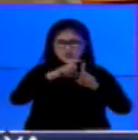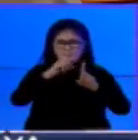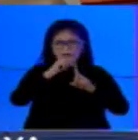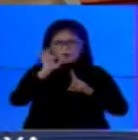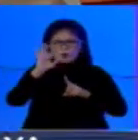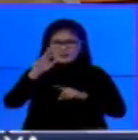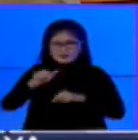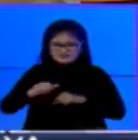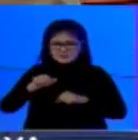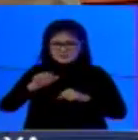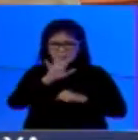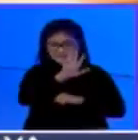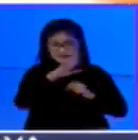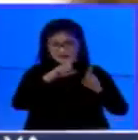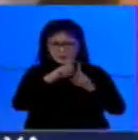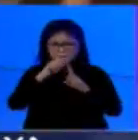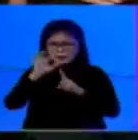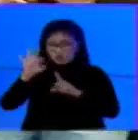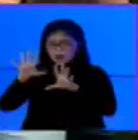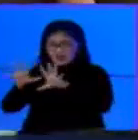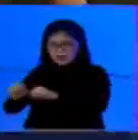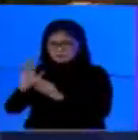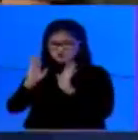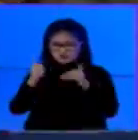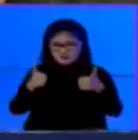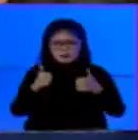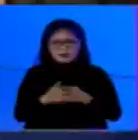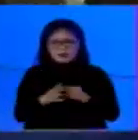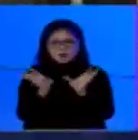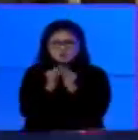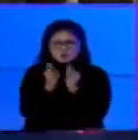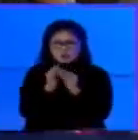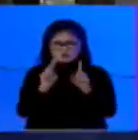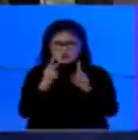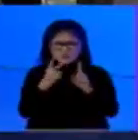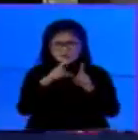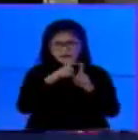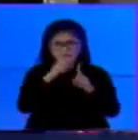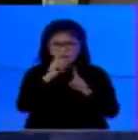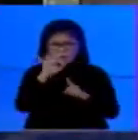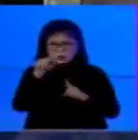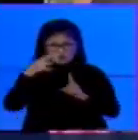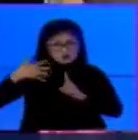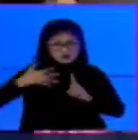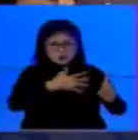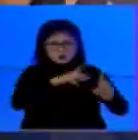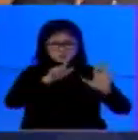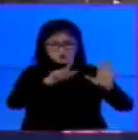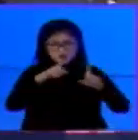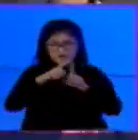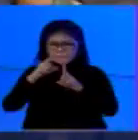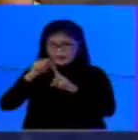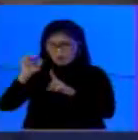ada 5 DPO yang berhasil kita amankan. Dari total 12 DPO, polisi kini masih mengejar 7 DPO setelah 5 orang